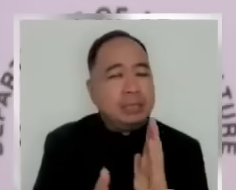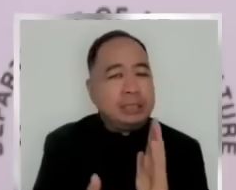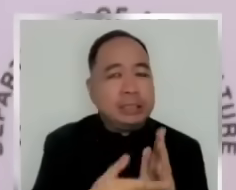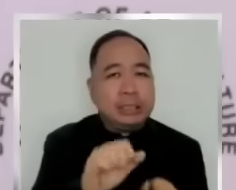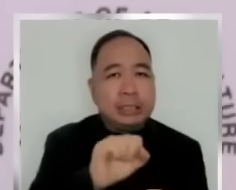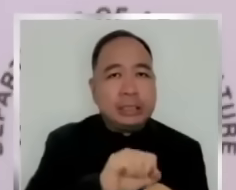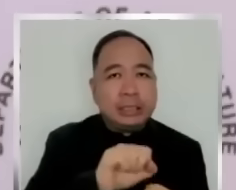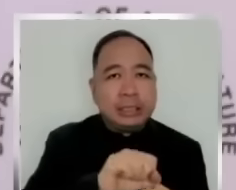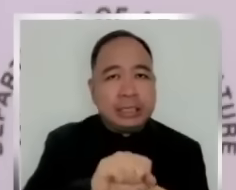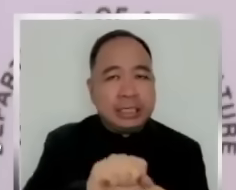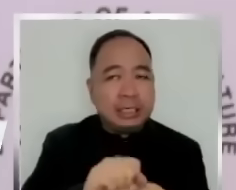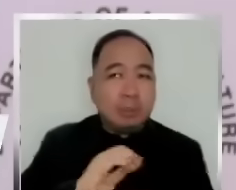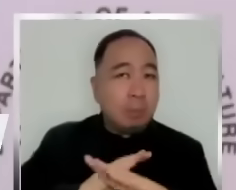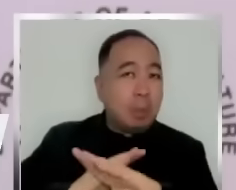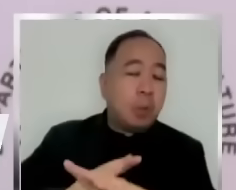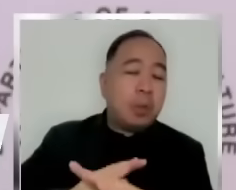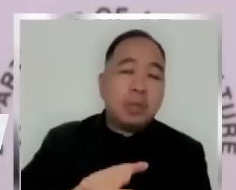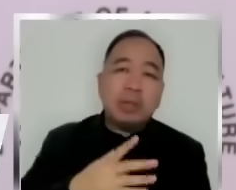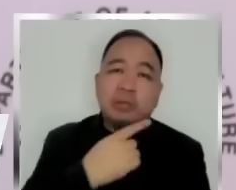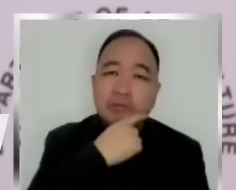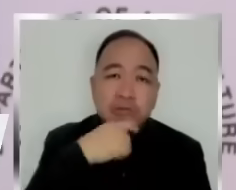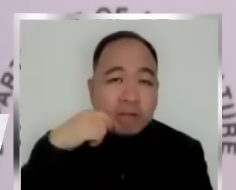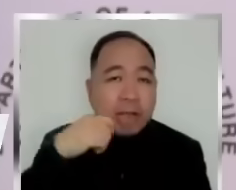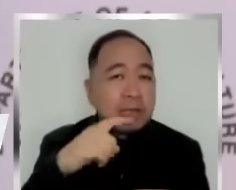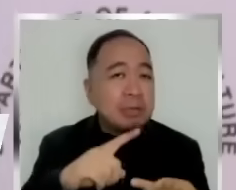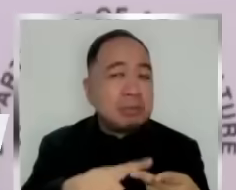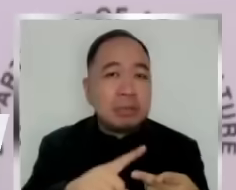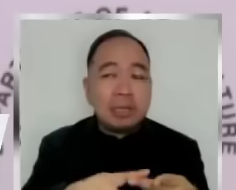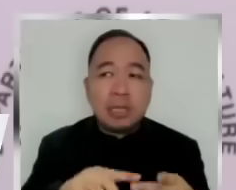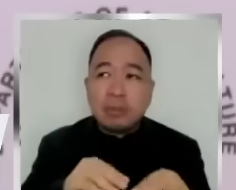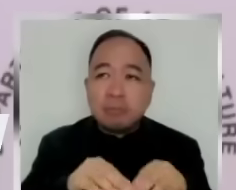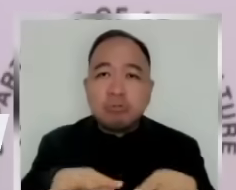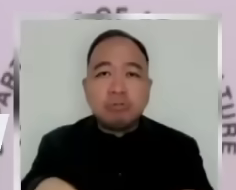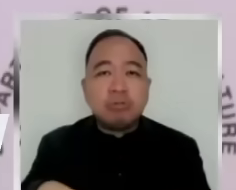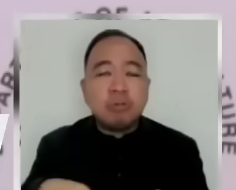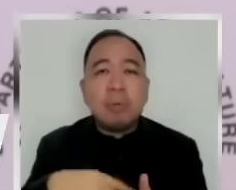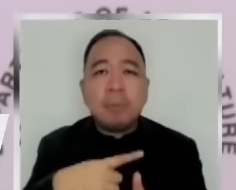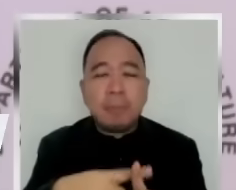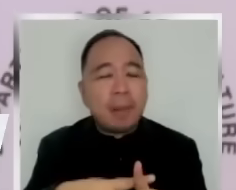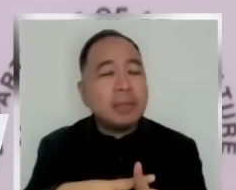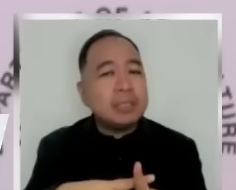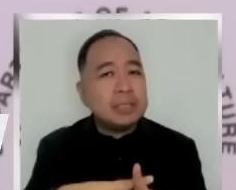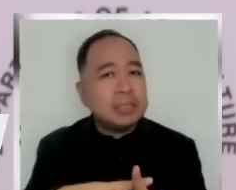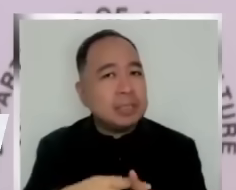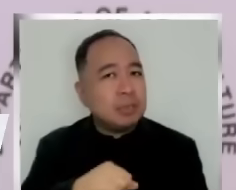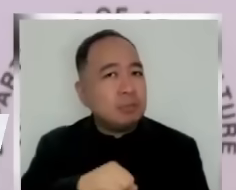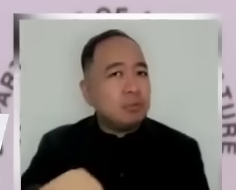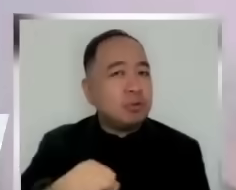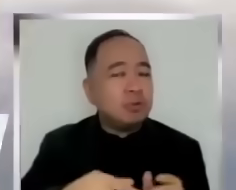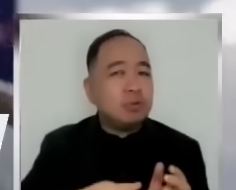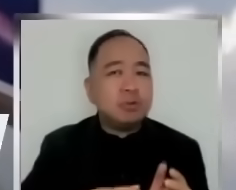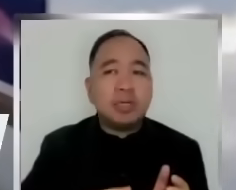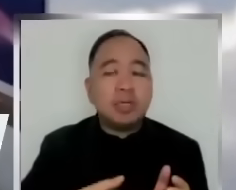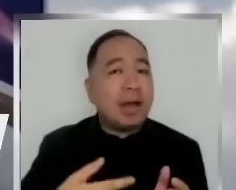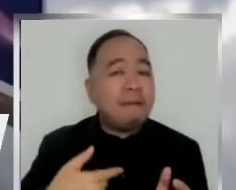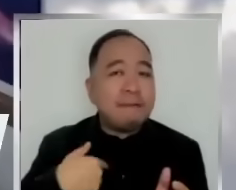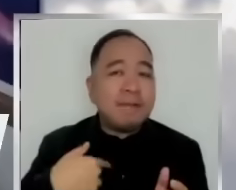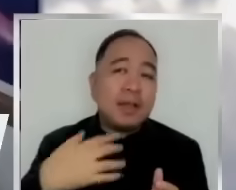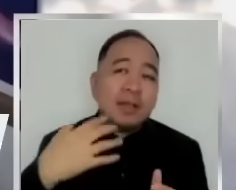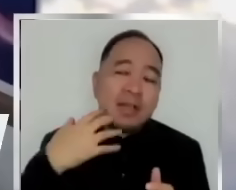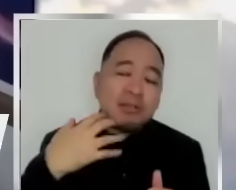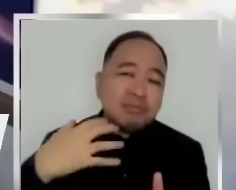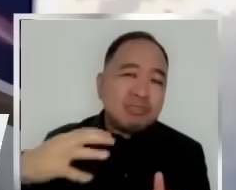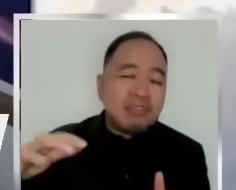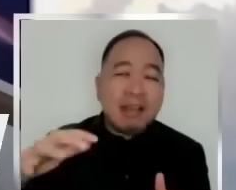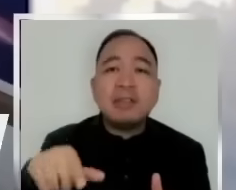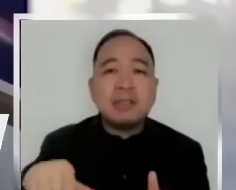for corn, at saka yung mga drought resistance din na mga ating vegetable seeds. May